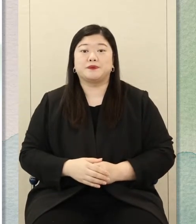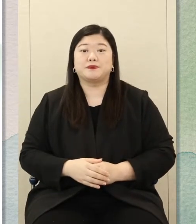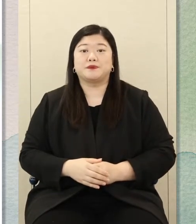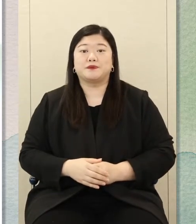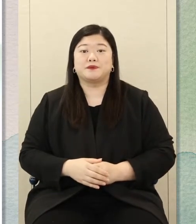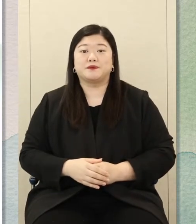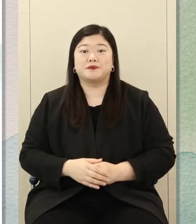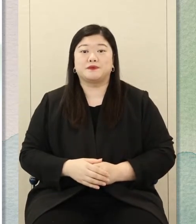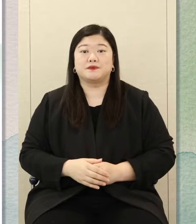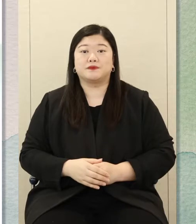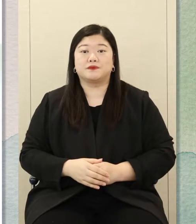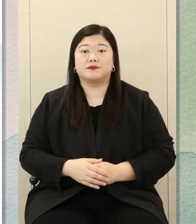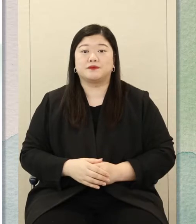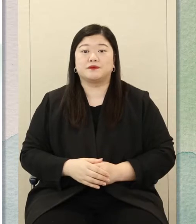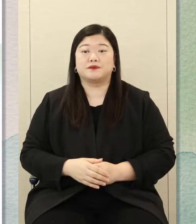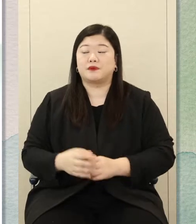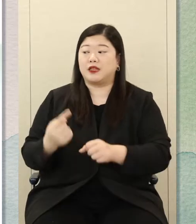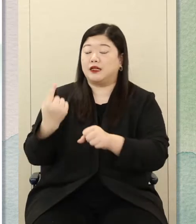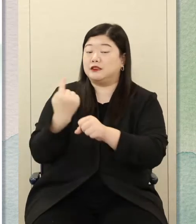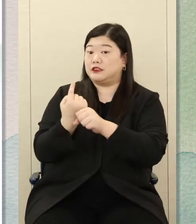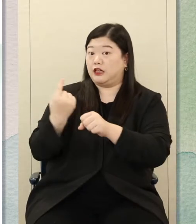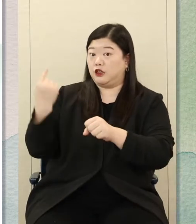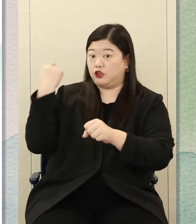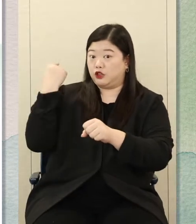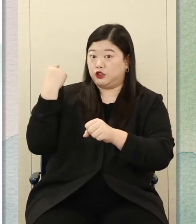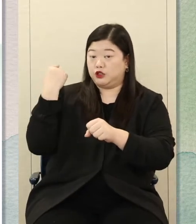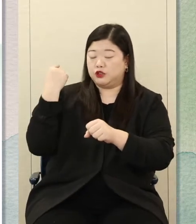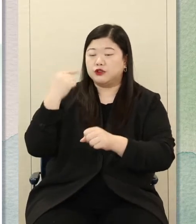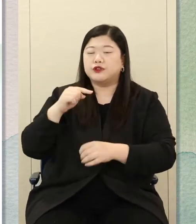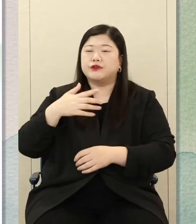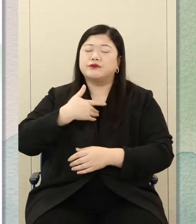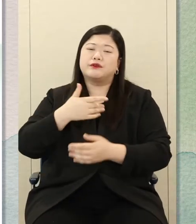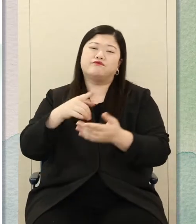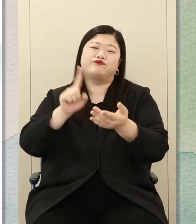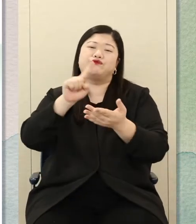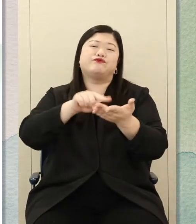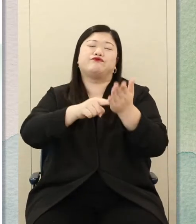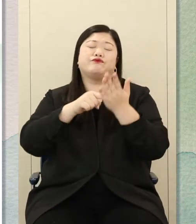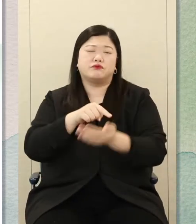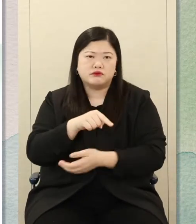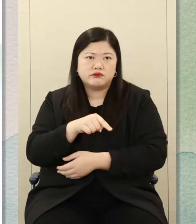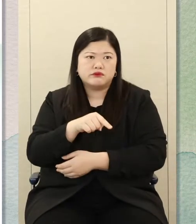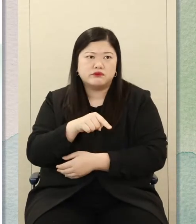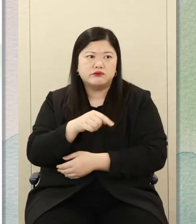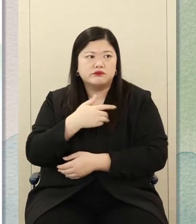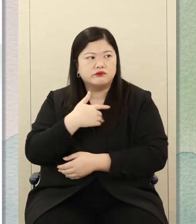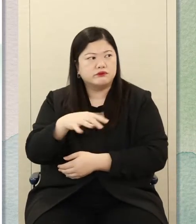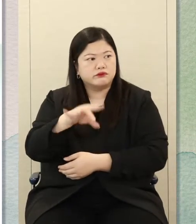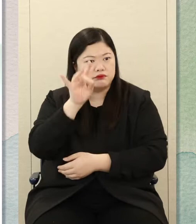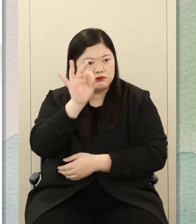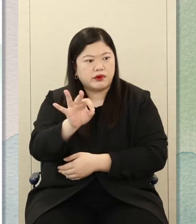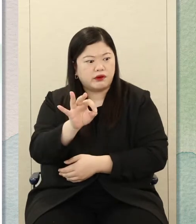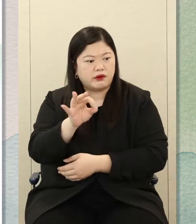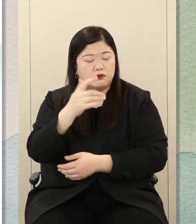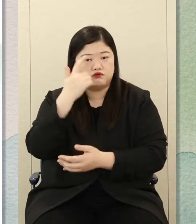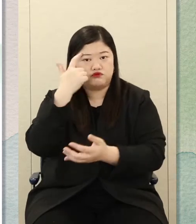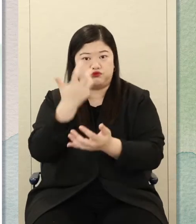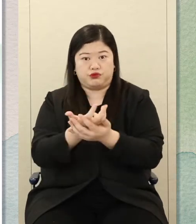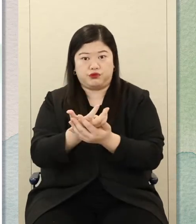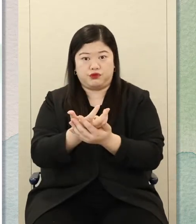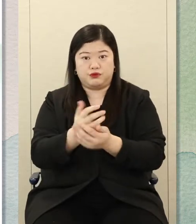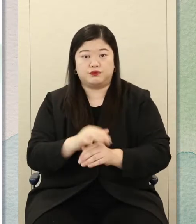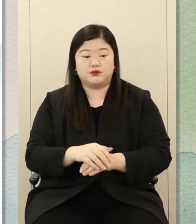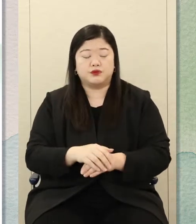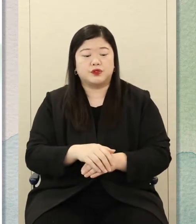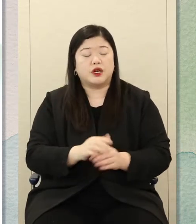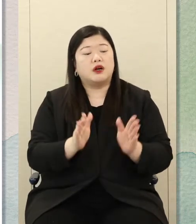읽어보면 작년에 제가 발표됐을 때 제일 큰 충격을 받은 게 하나 있습니다. 그 전에는요. 평소에 책을 왜